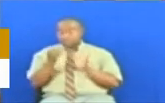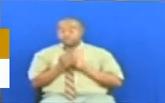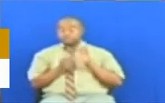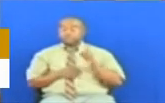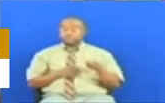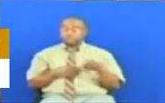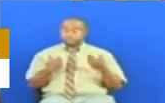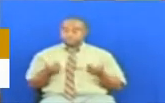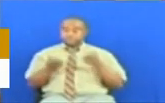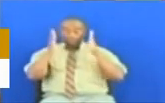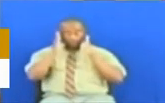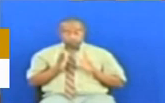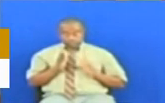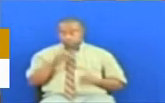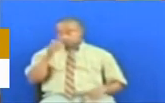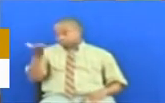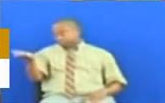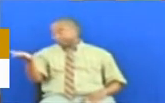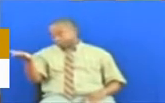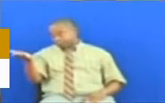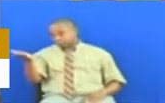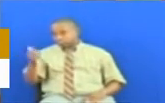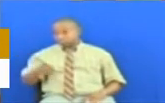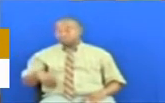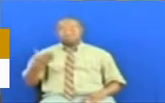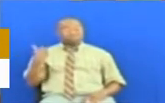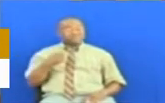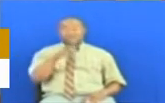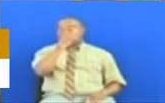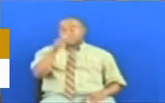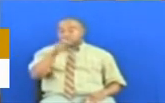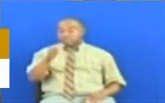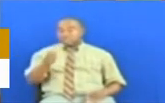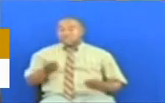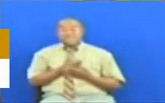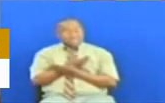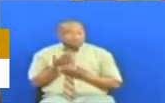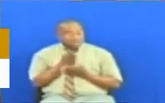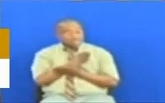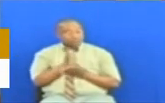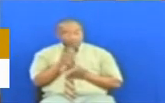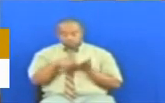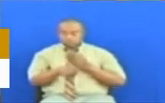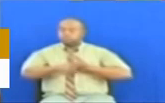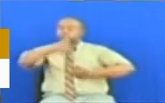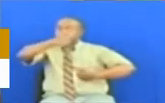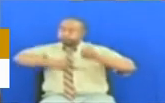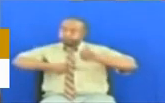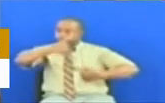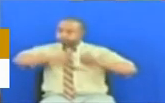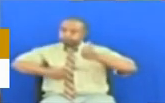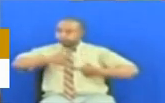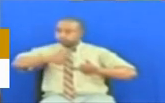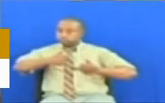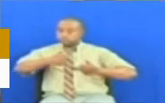Spika, wazawa walikuwa hawana nafasi ya kuweza kuingia katika ushindani wa uvuvi wa